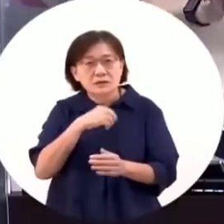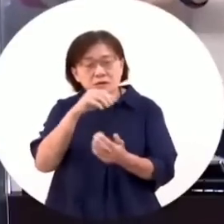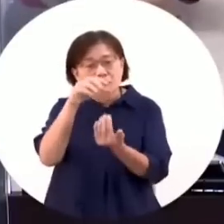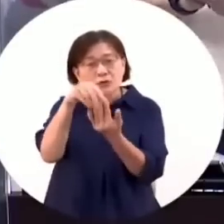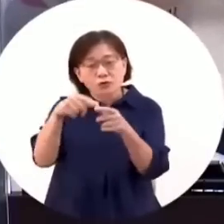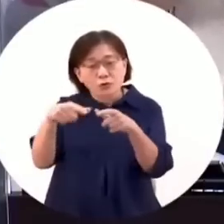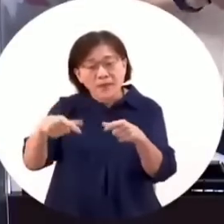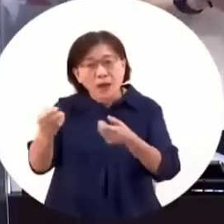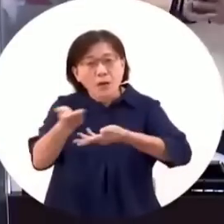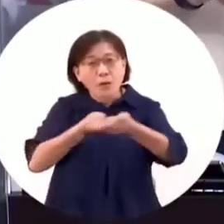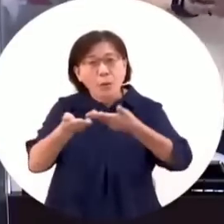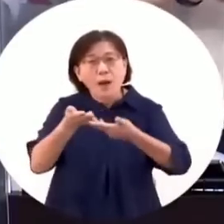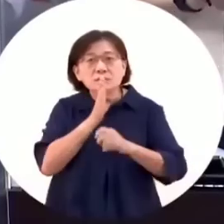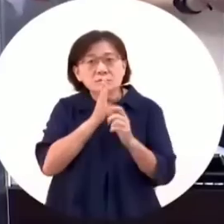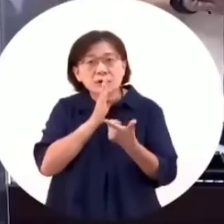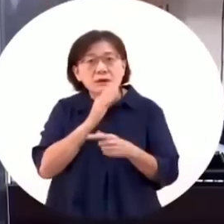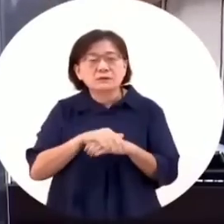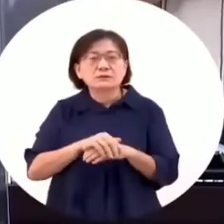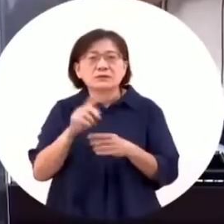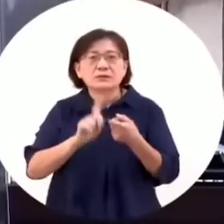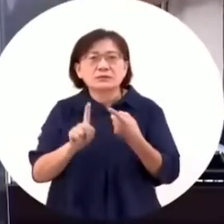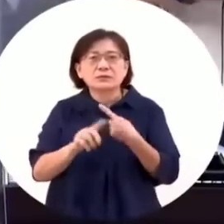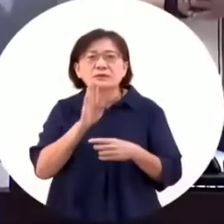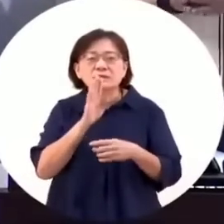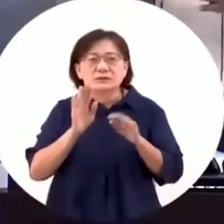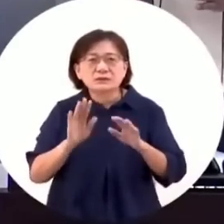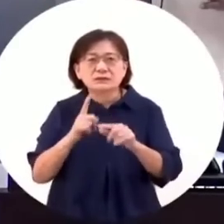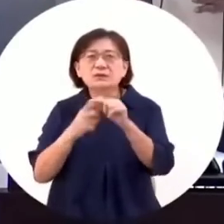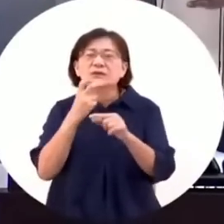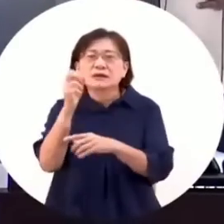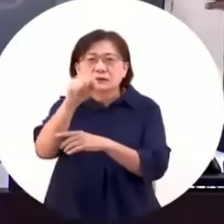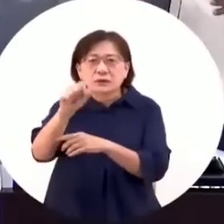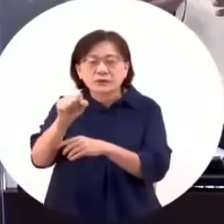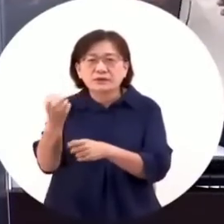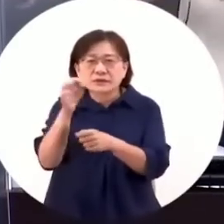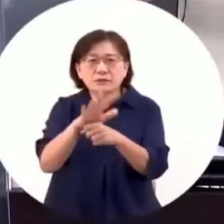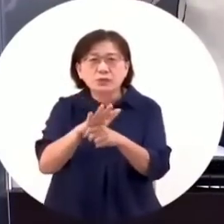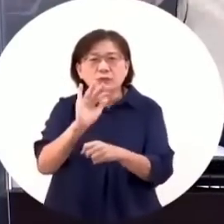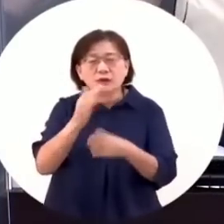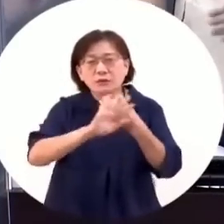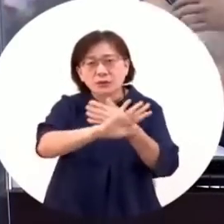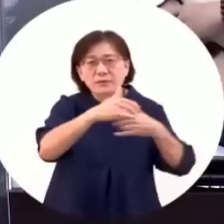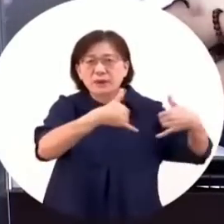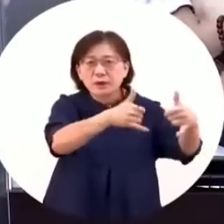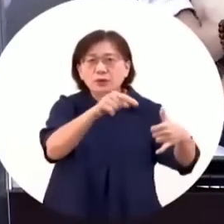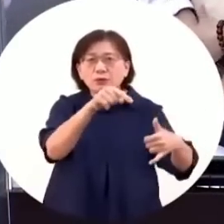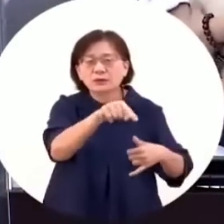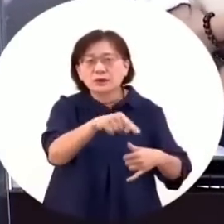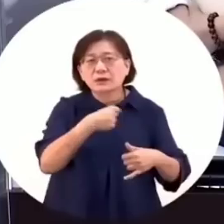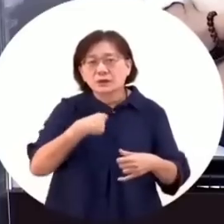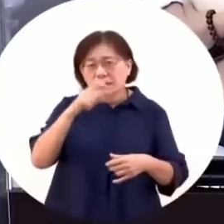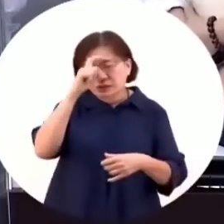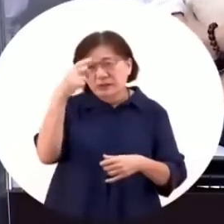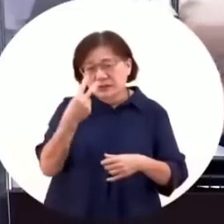说明一下，前面5890万，中央已经同意给，但是外面的街道部分，我们希望跟中央再争取。 你